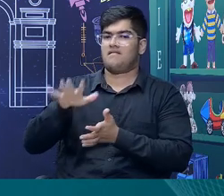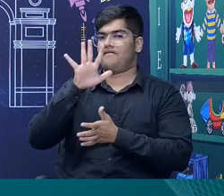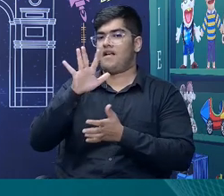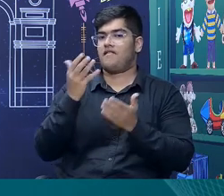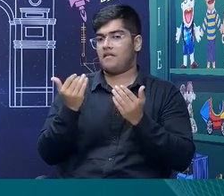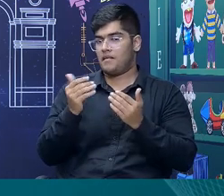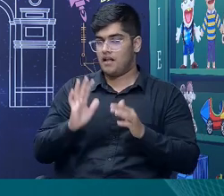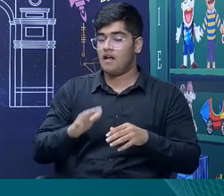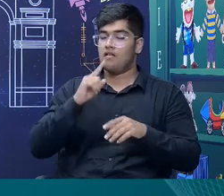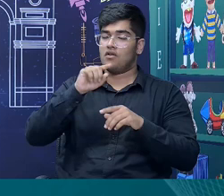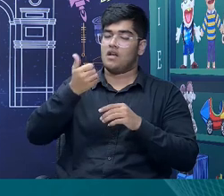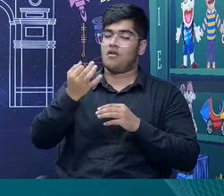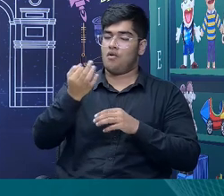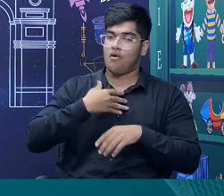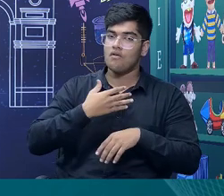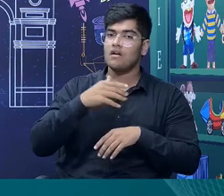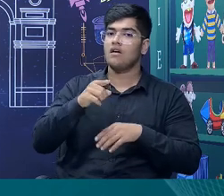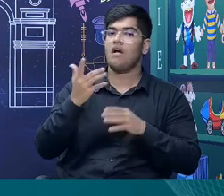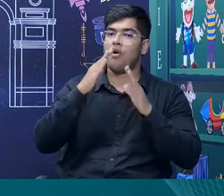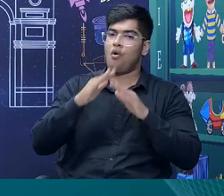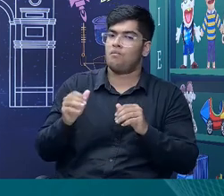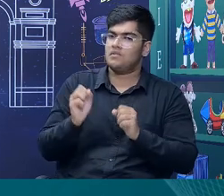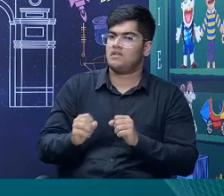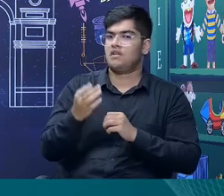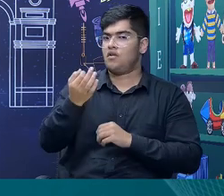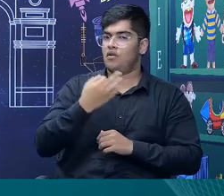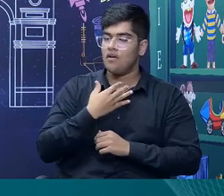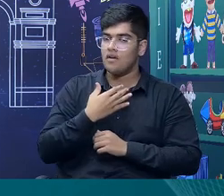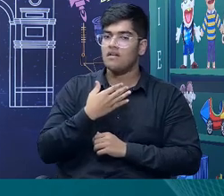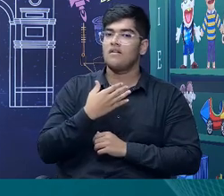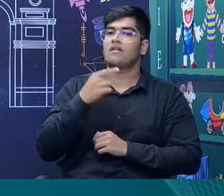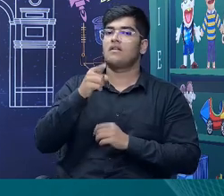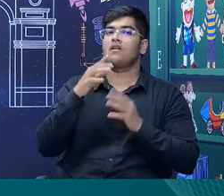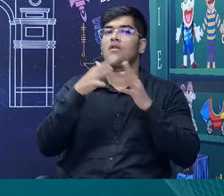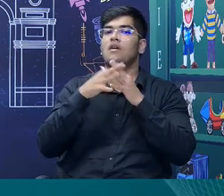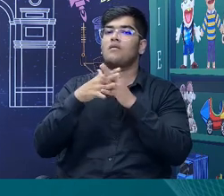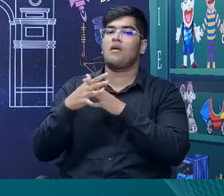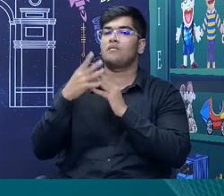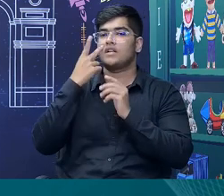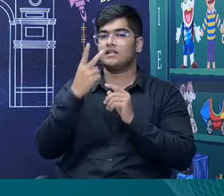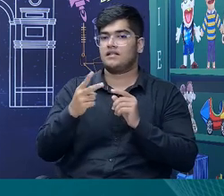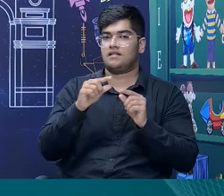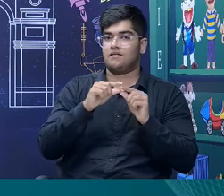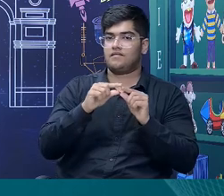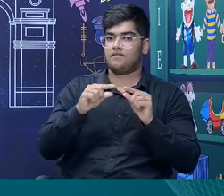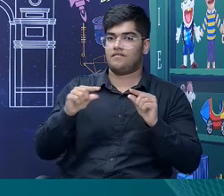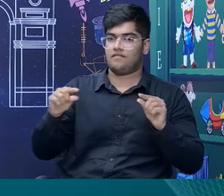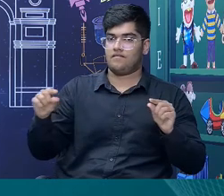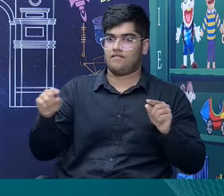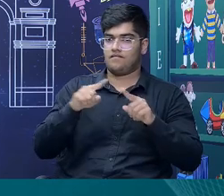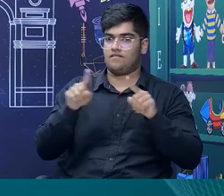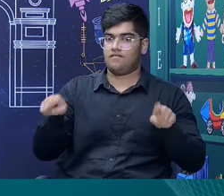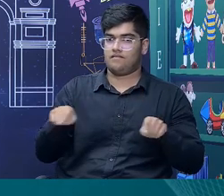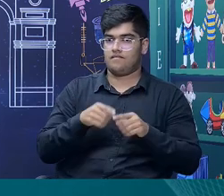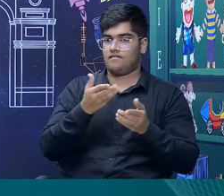इनका ऑर्डर प्लेस कर सकते हैं घर बैठे-बैठे और उसके लिए वेबसाइट होगी एनसीईआरटी books.nic.gov.in